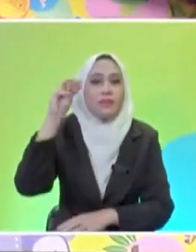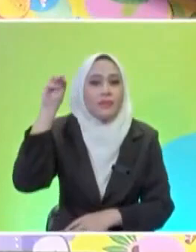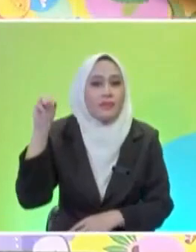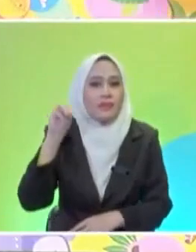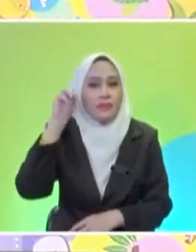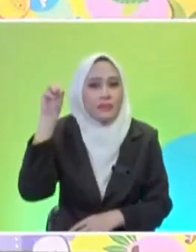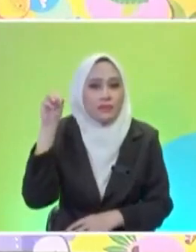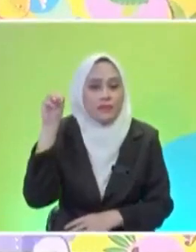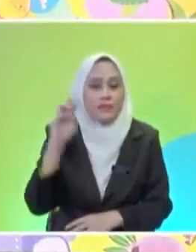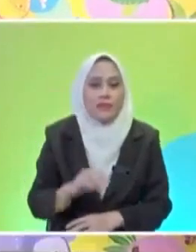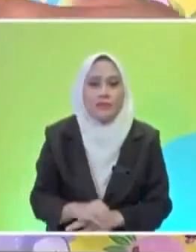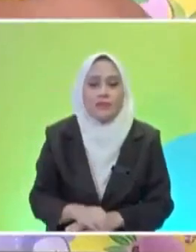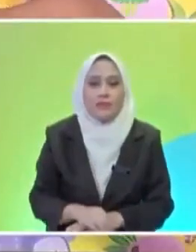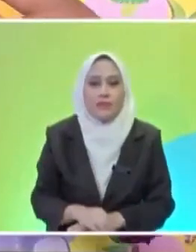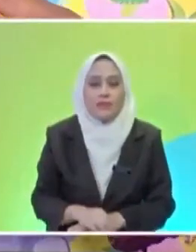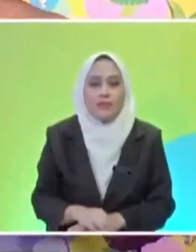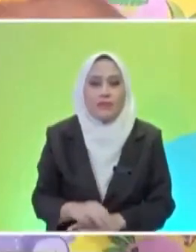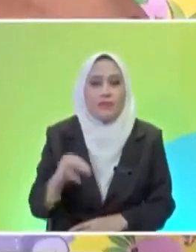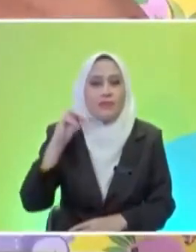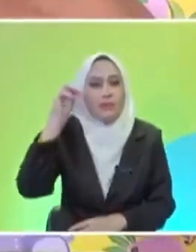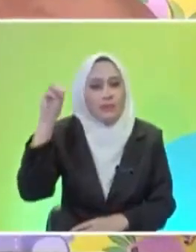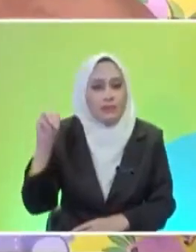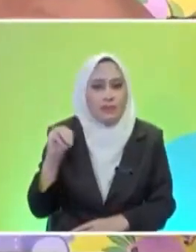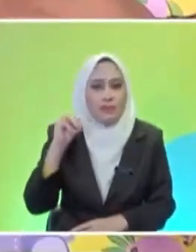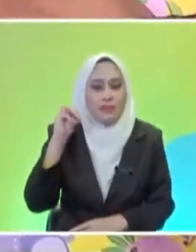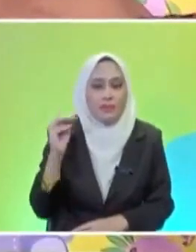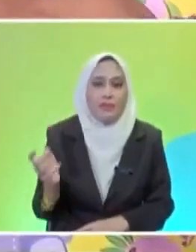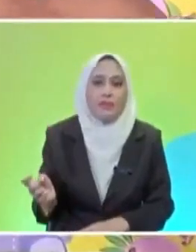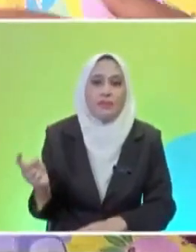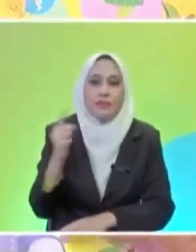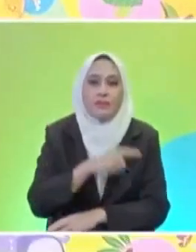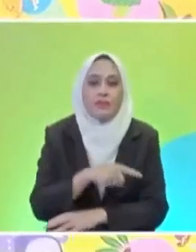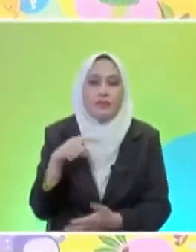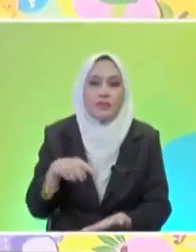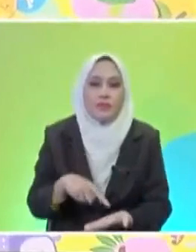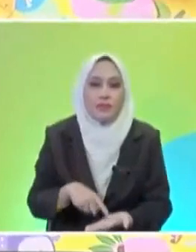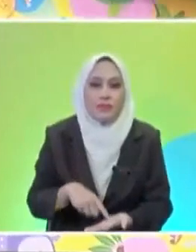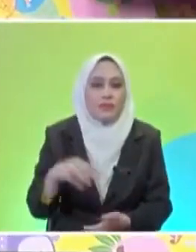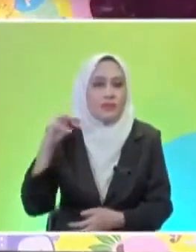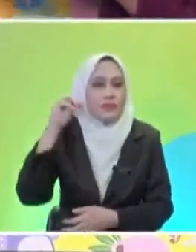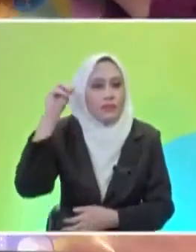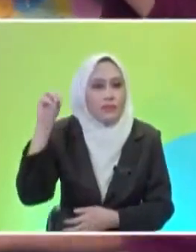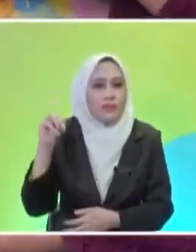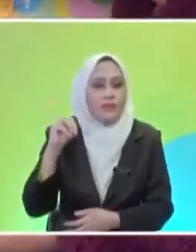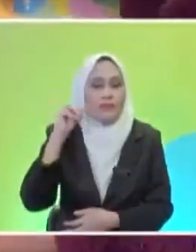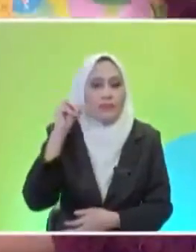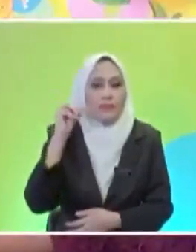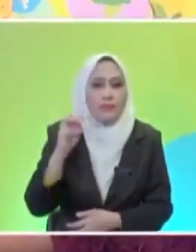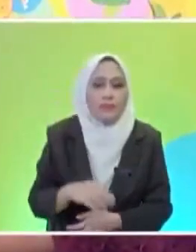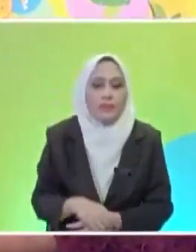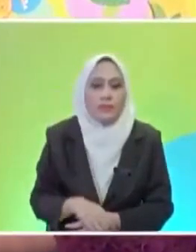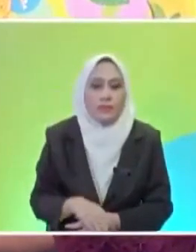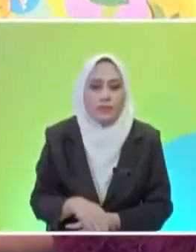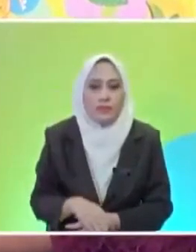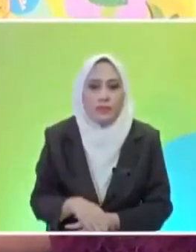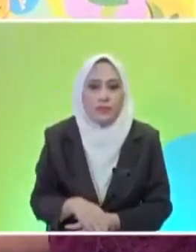Jumaat. Okey, bila kita tengok atas ni kan, Jumaat dah tulis hari ini Jumaat. Okey, kita tengok roda ni.